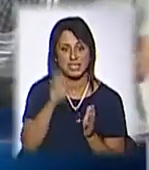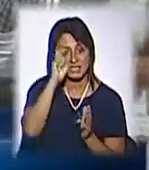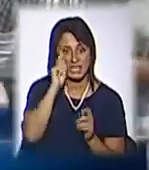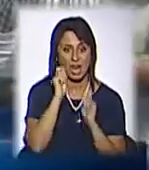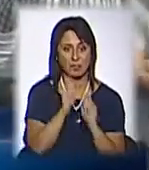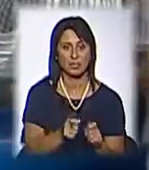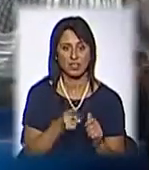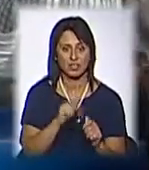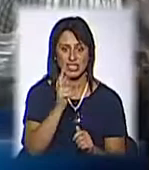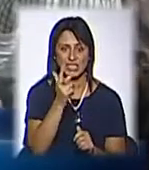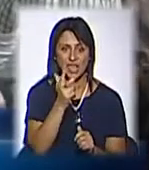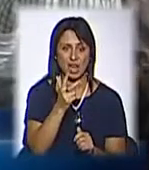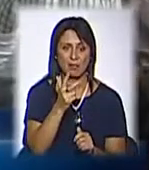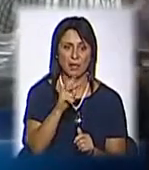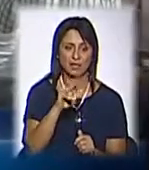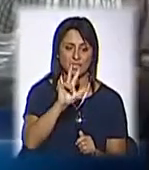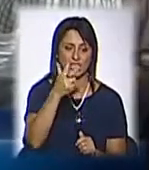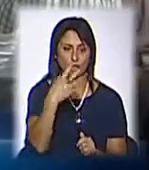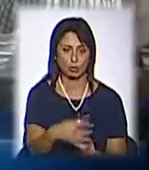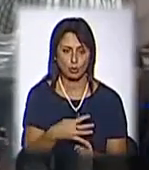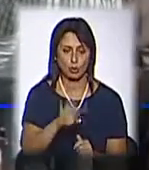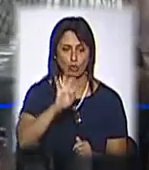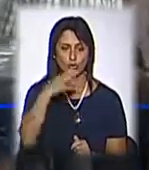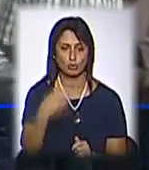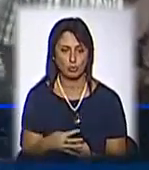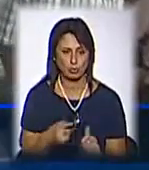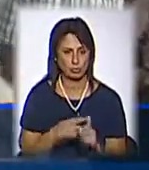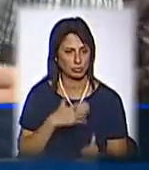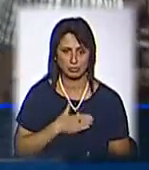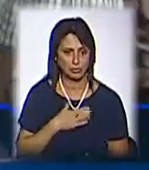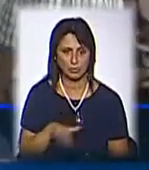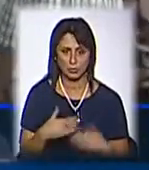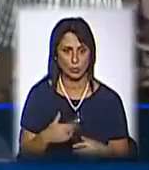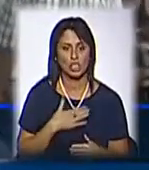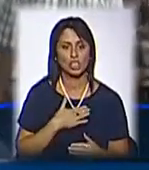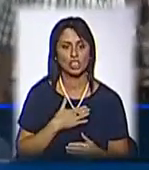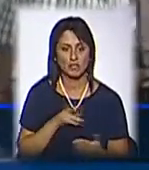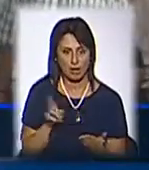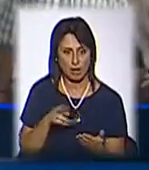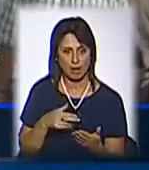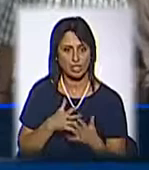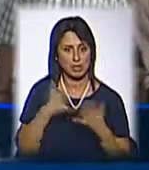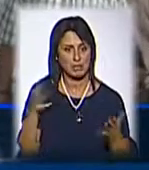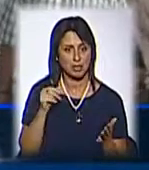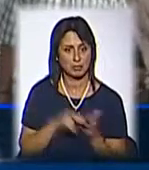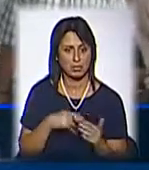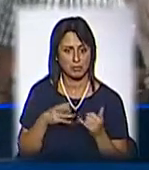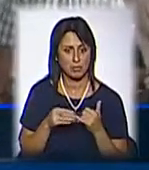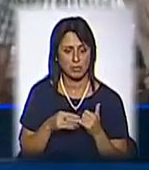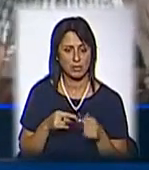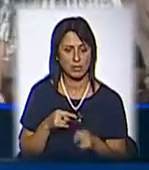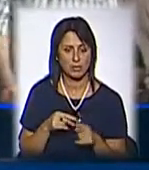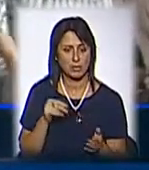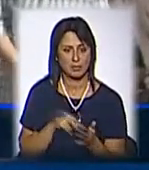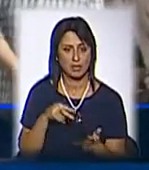სახელმწიფომ დაადგინა 3.40 და 4.40, ჩვენ არ გვაკმაყოფილებს, იმიტომ რომ ჩვენი გაანგარიშების უფრო მეტი